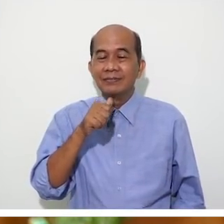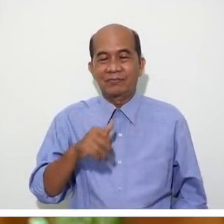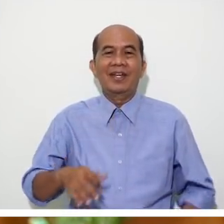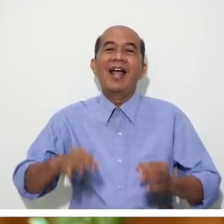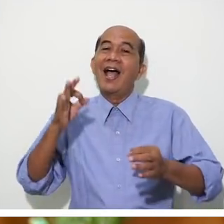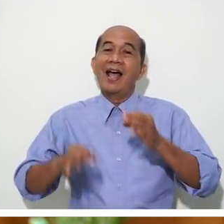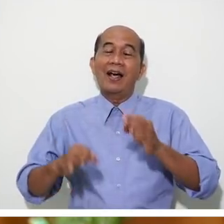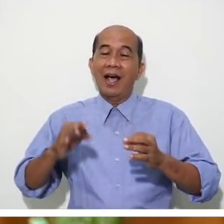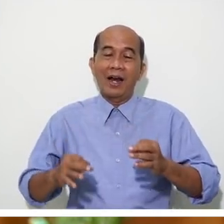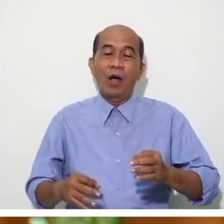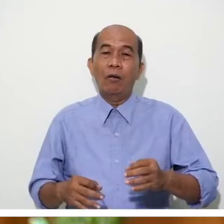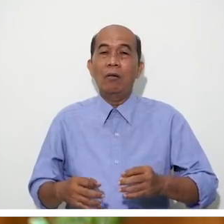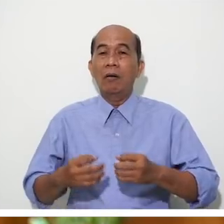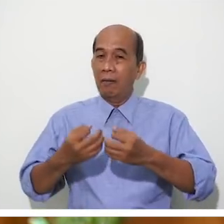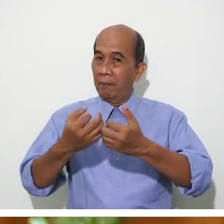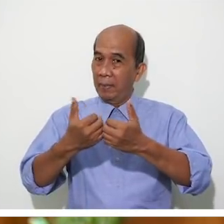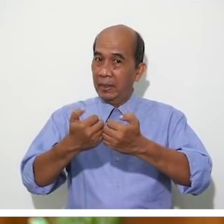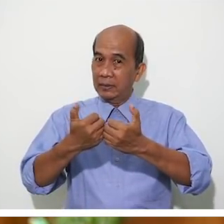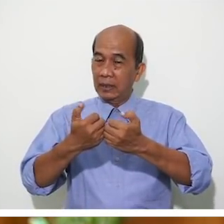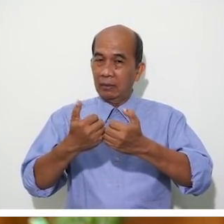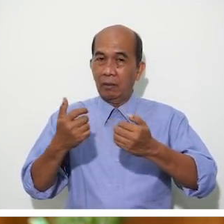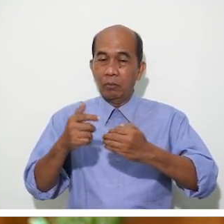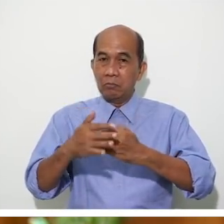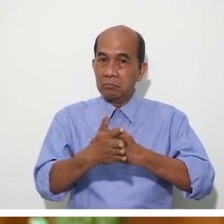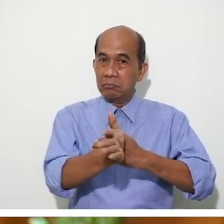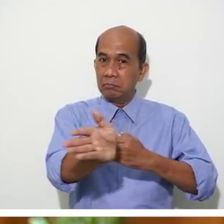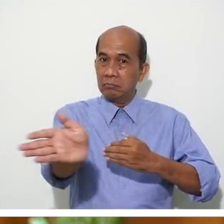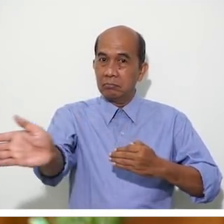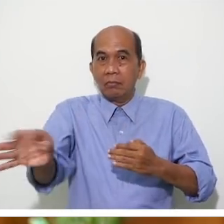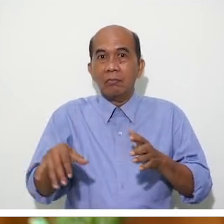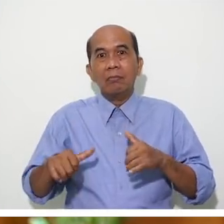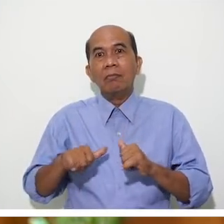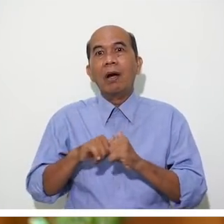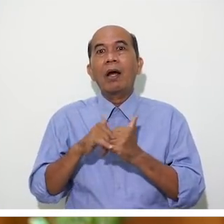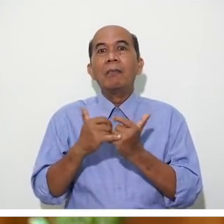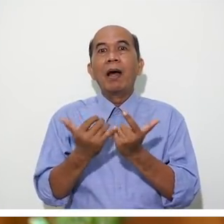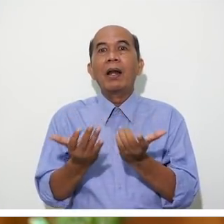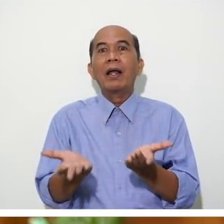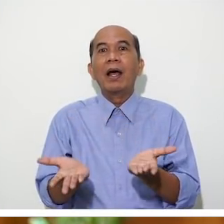Kalau sampai pacar kalian mengkhianatimu,